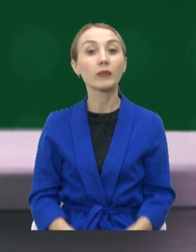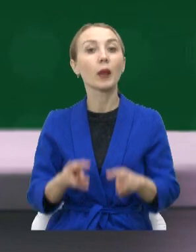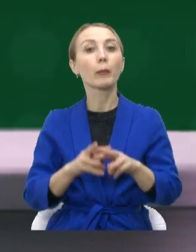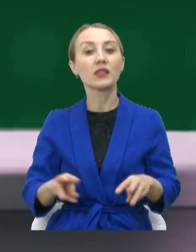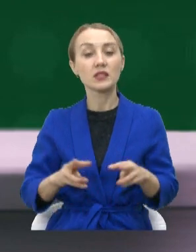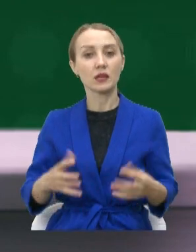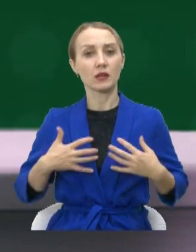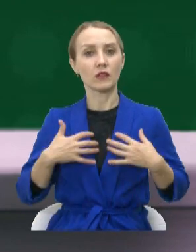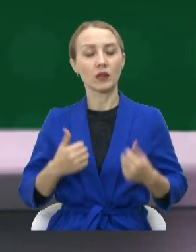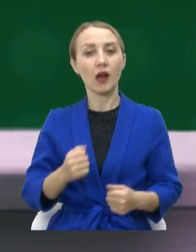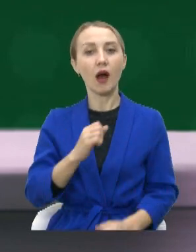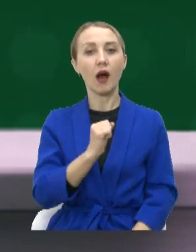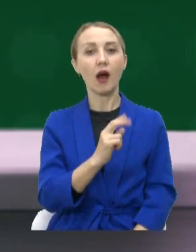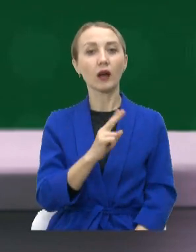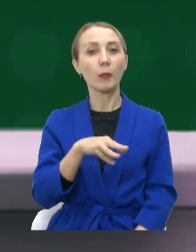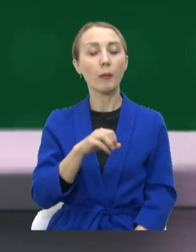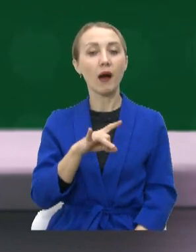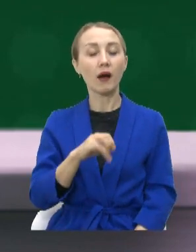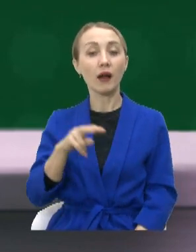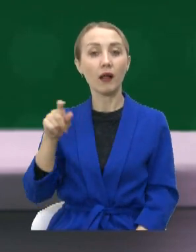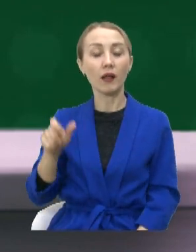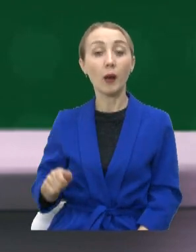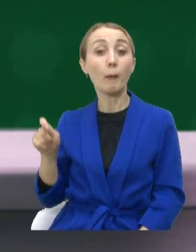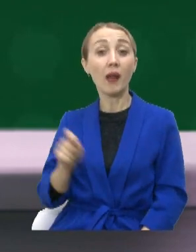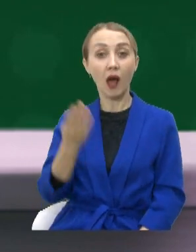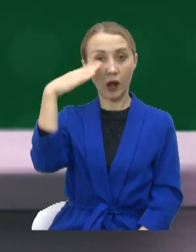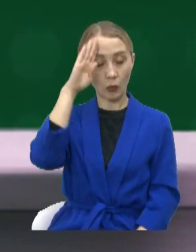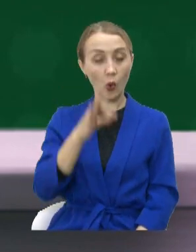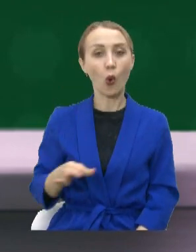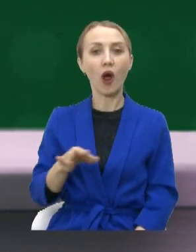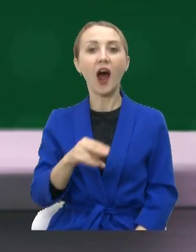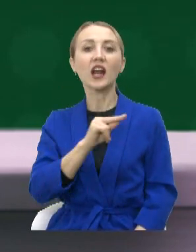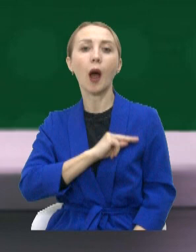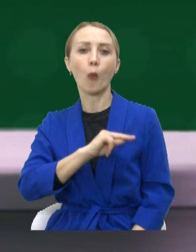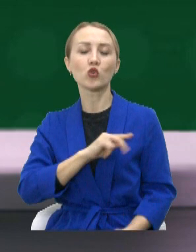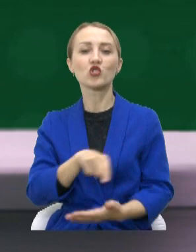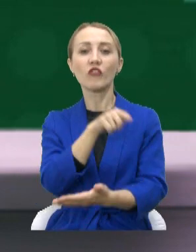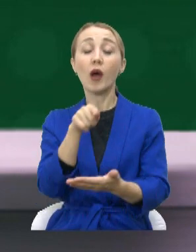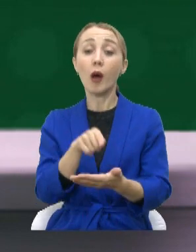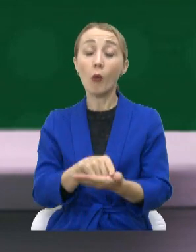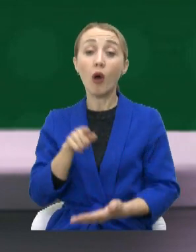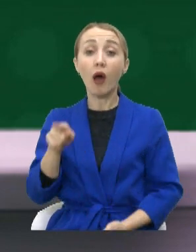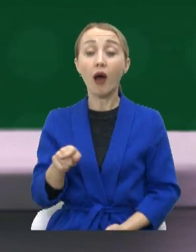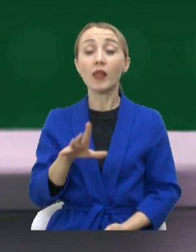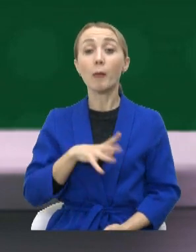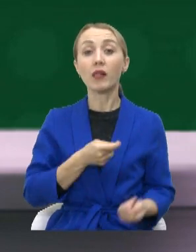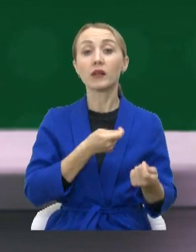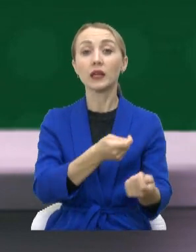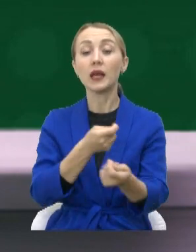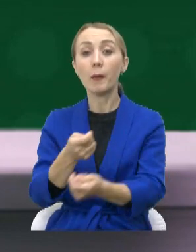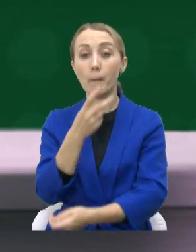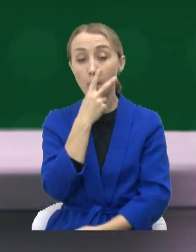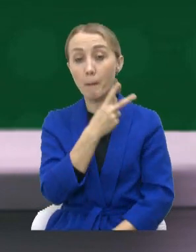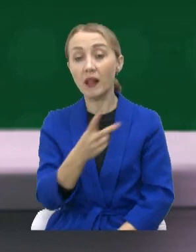Министр здравоохранения Акмарал Аль-Назарова прибыла в Акмолинскую область с рабочим визитом. В ходе поездки глава ведомства ознакомилась с